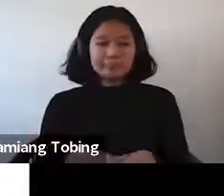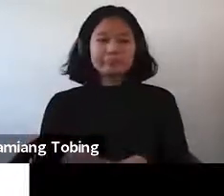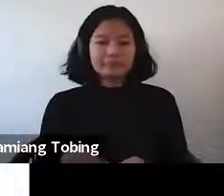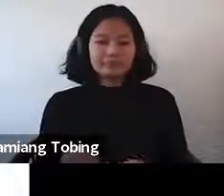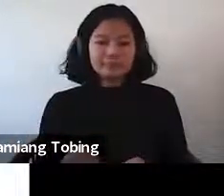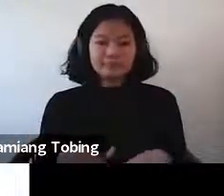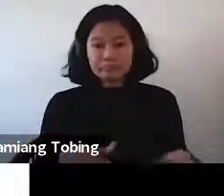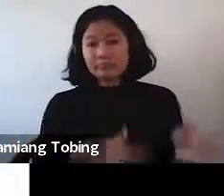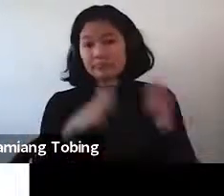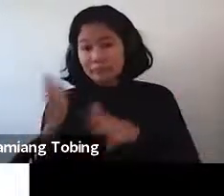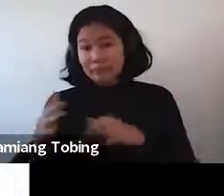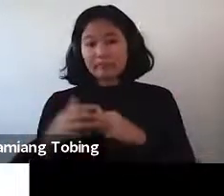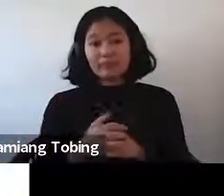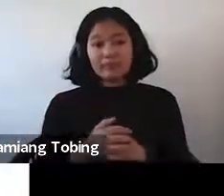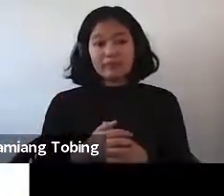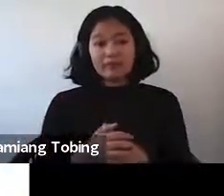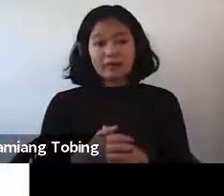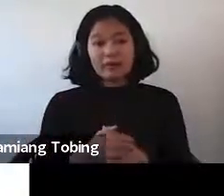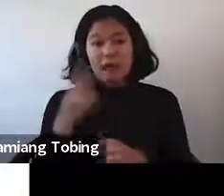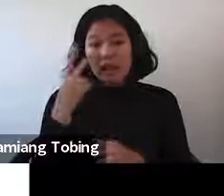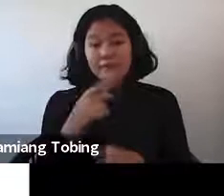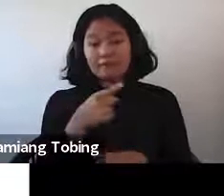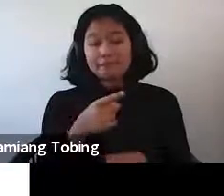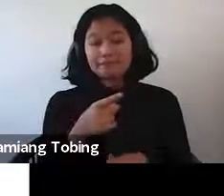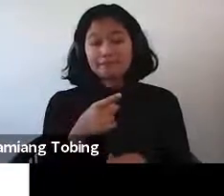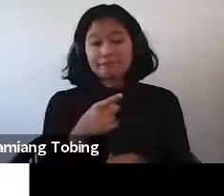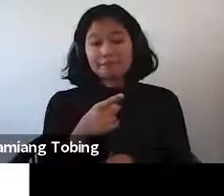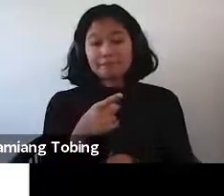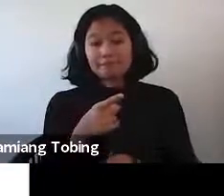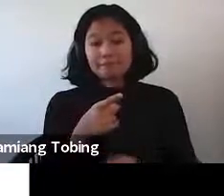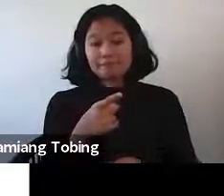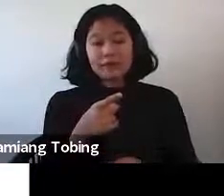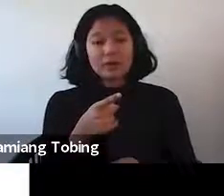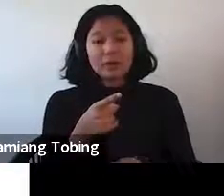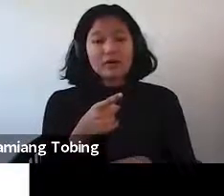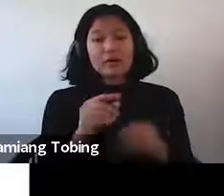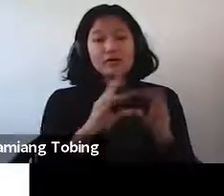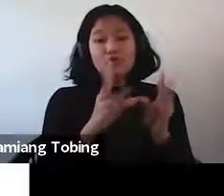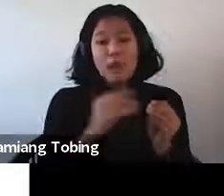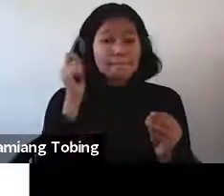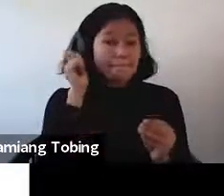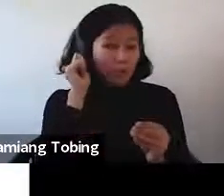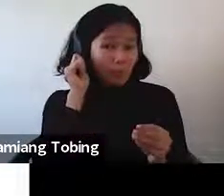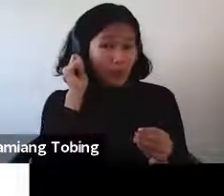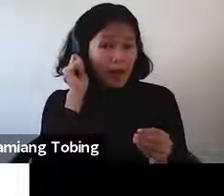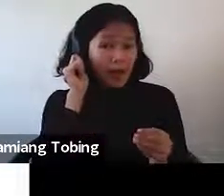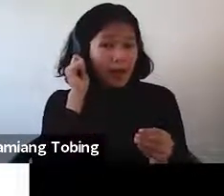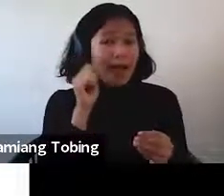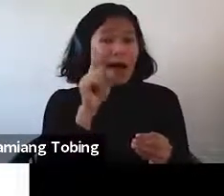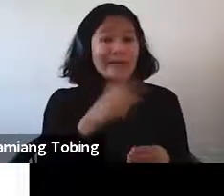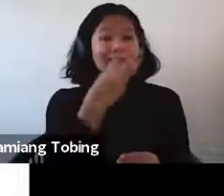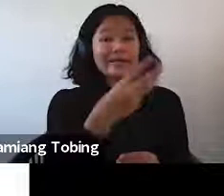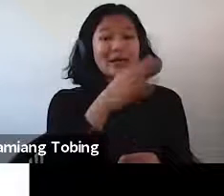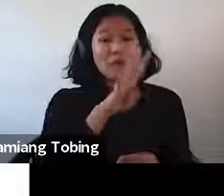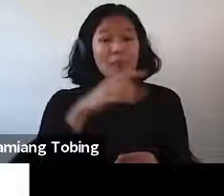Kemudian dalam skala yang lebih makro, kita bisa lihat bahwa memang jumlah perempuan di 34